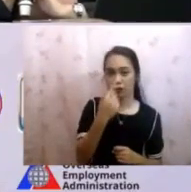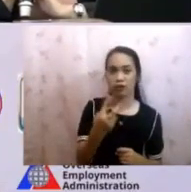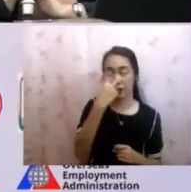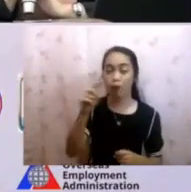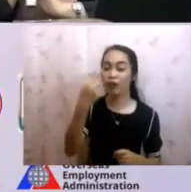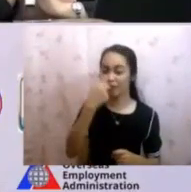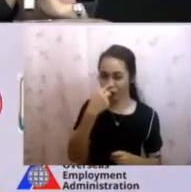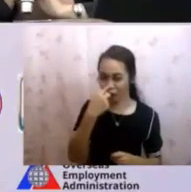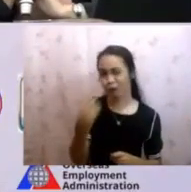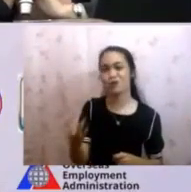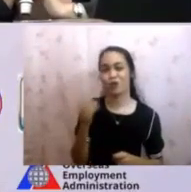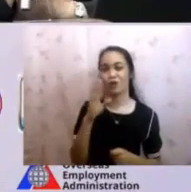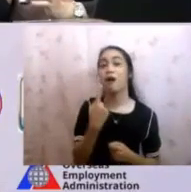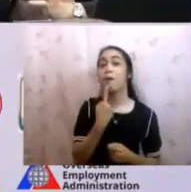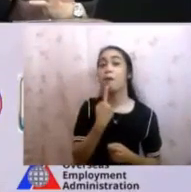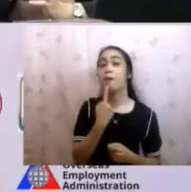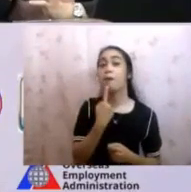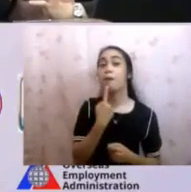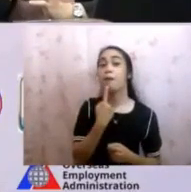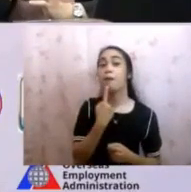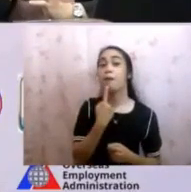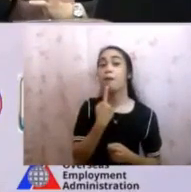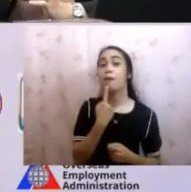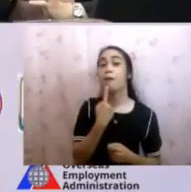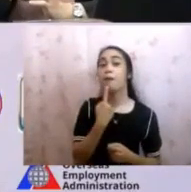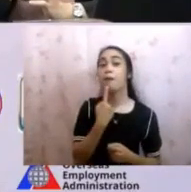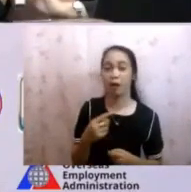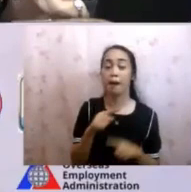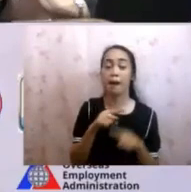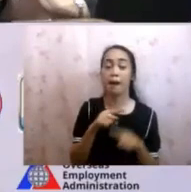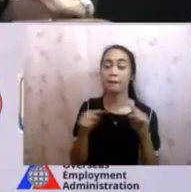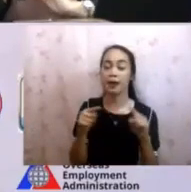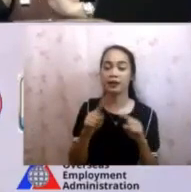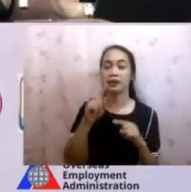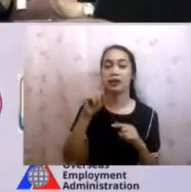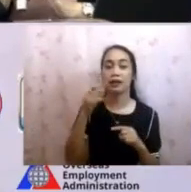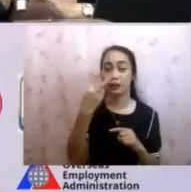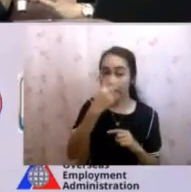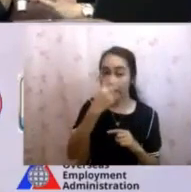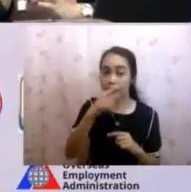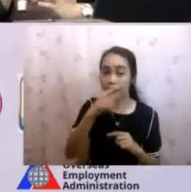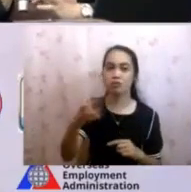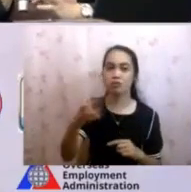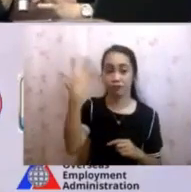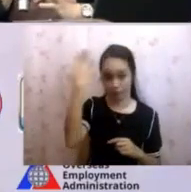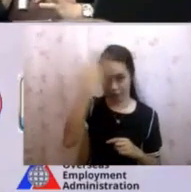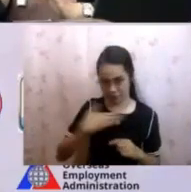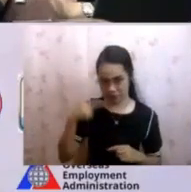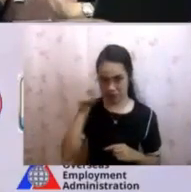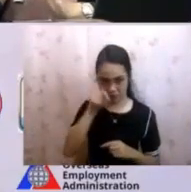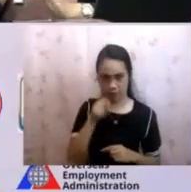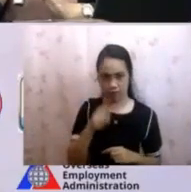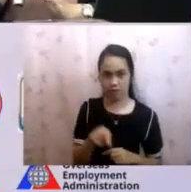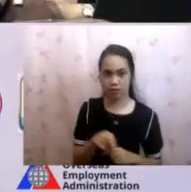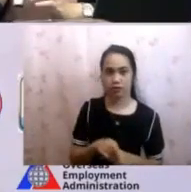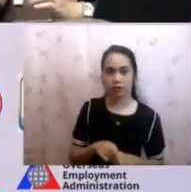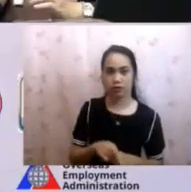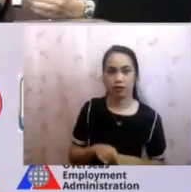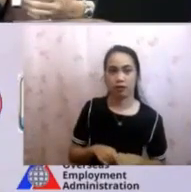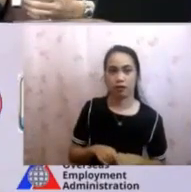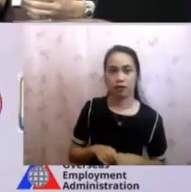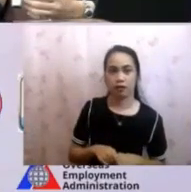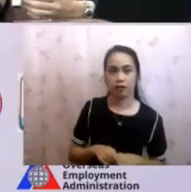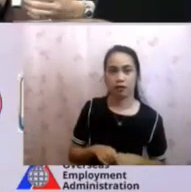mas dali siya pangitaon ang bridge sa iyang nose. Of course, be interactive. So during the interview,